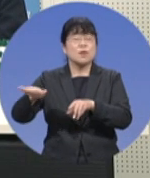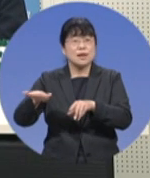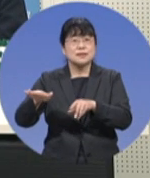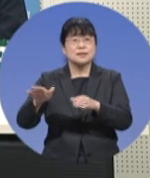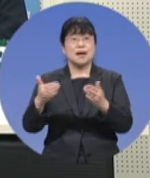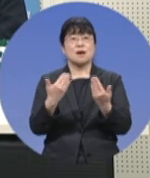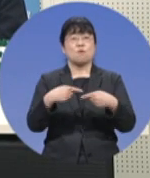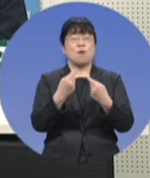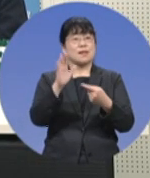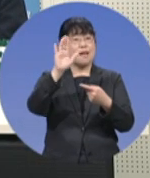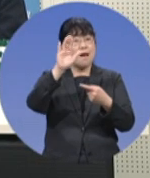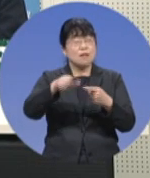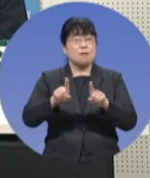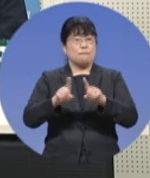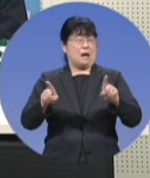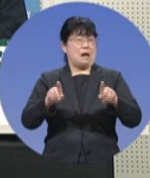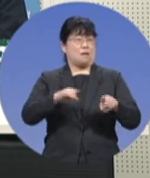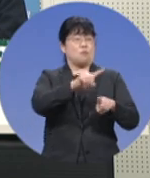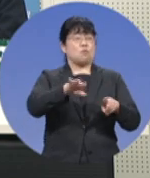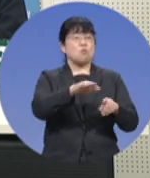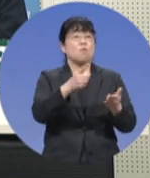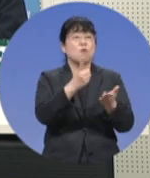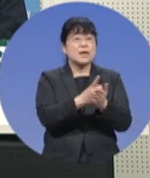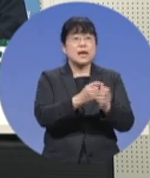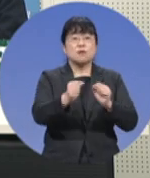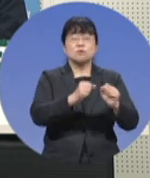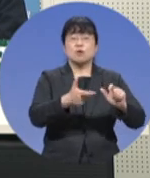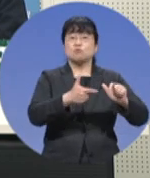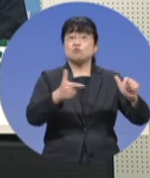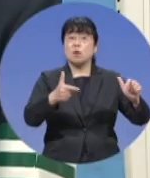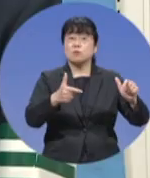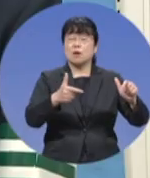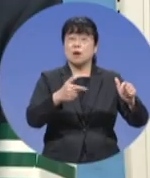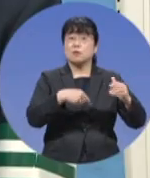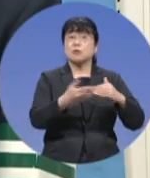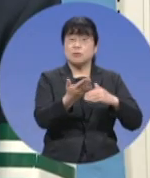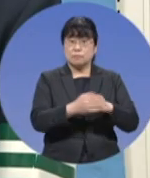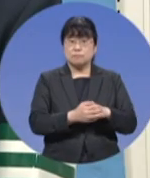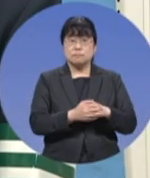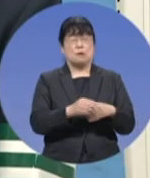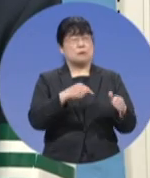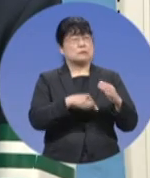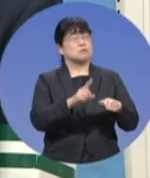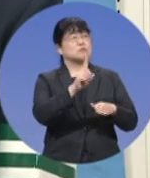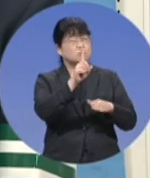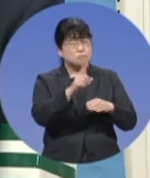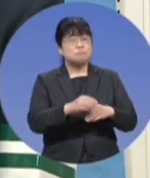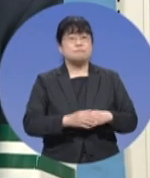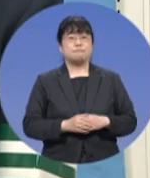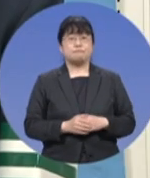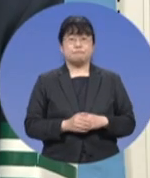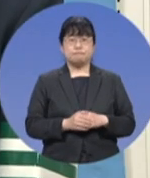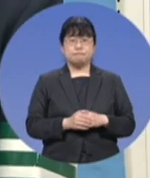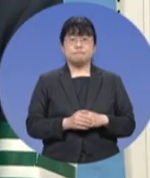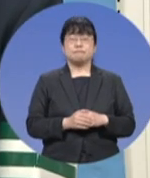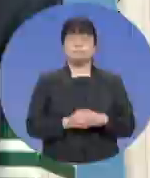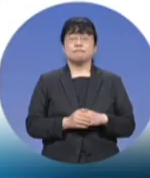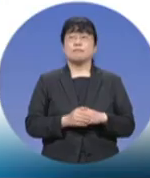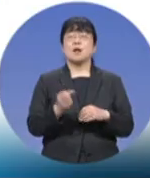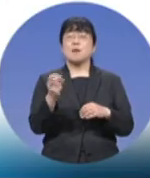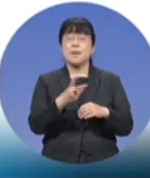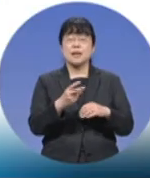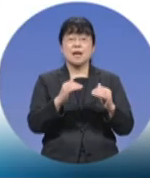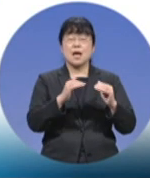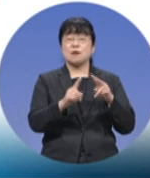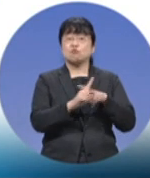が、入学後は子どもたちだけで行動することが増えるからでしょうか。 それも一つの要因だと考えられます。また高